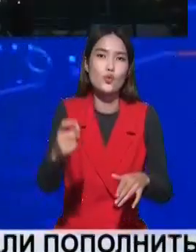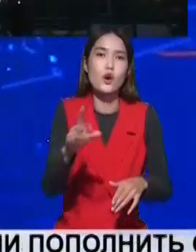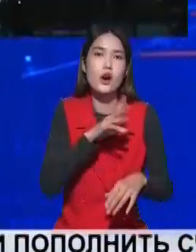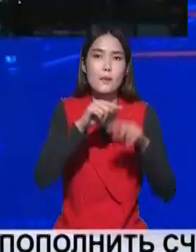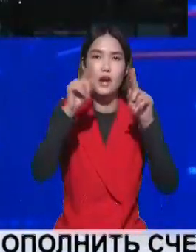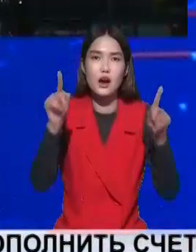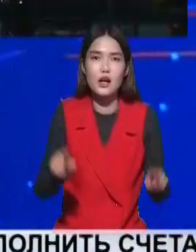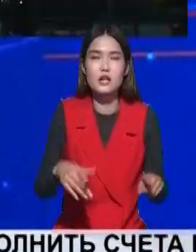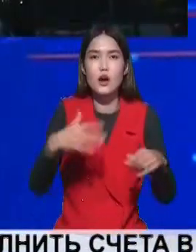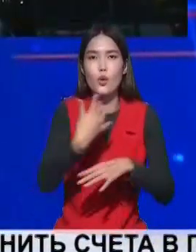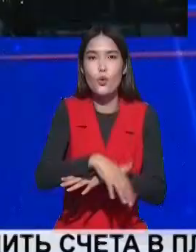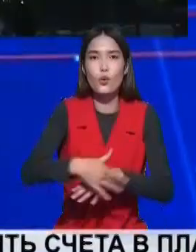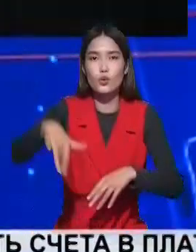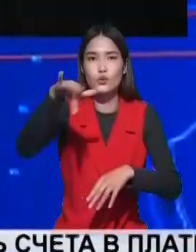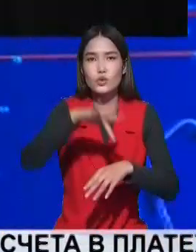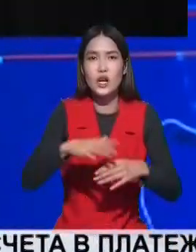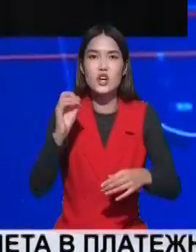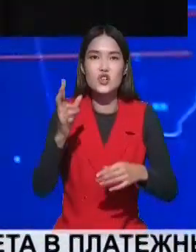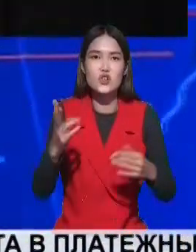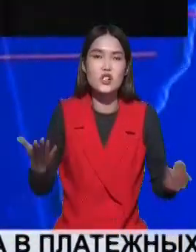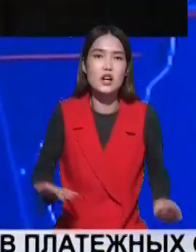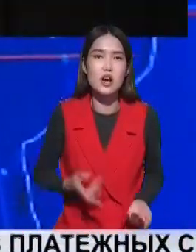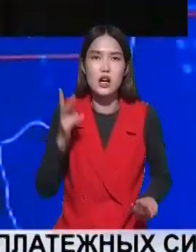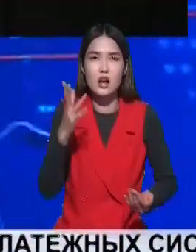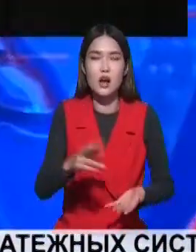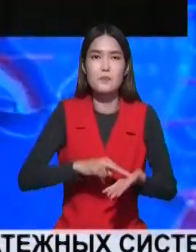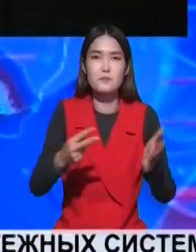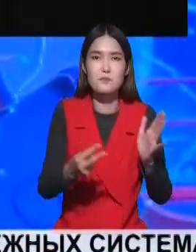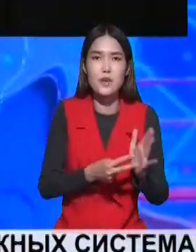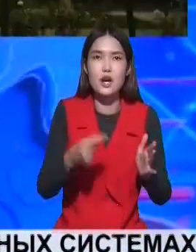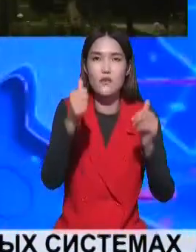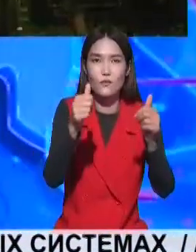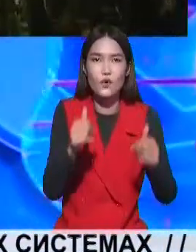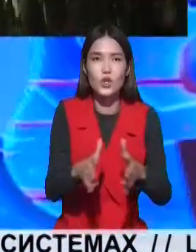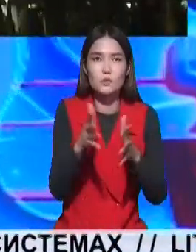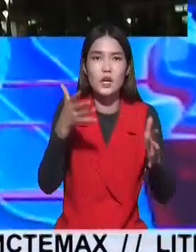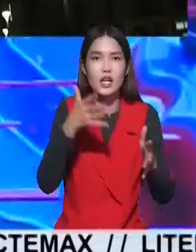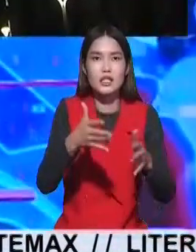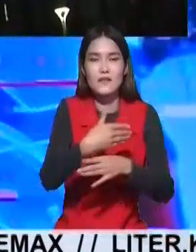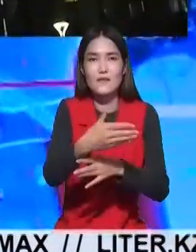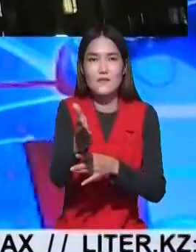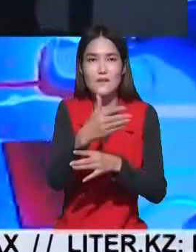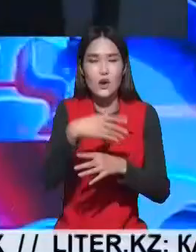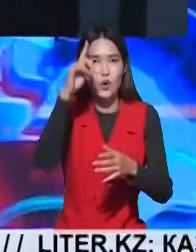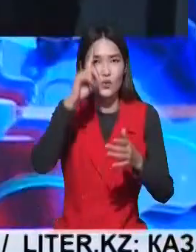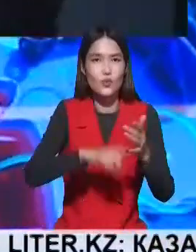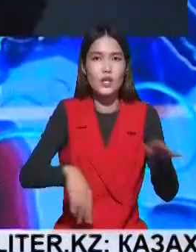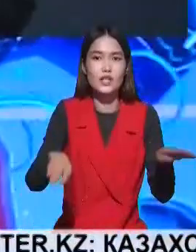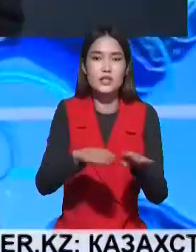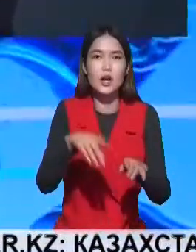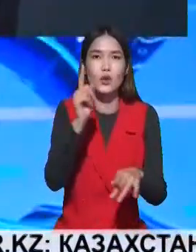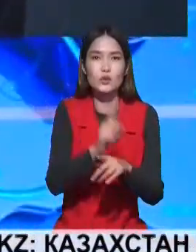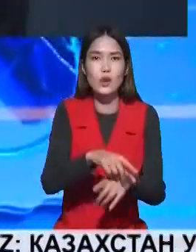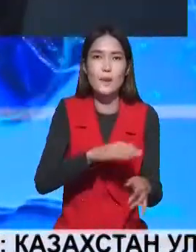рамках акции на улицах города и на жилых комплексах планируется вывесить более 5000 флагов. Организаторы уверены, такие действия